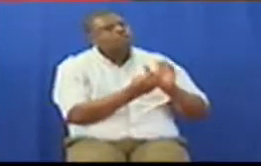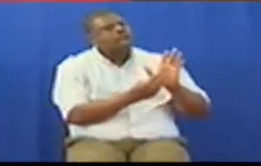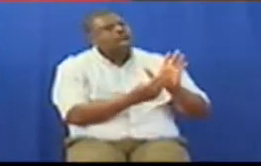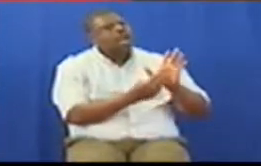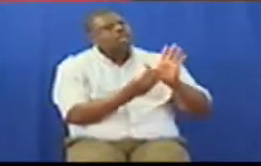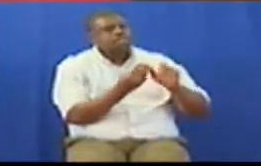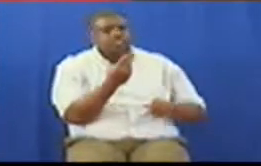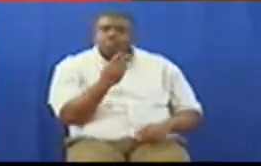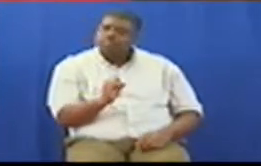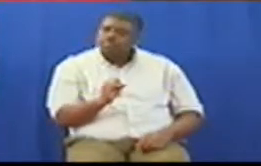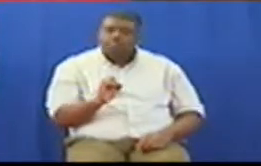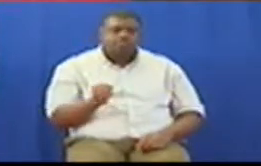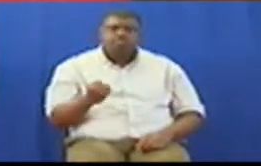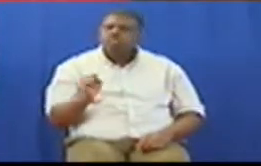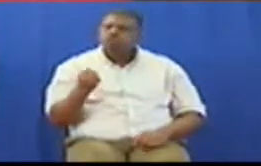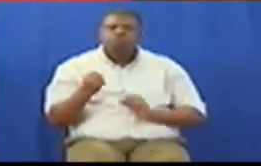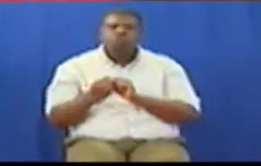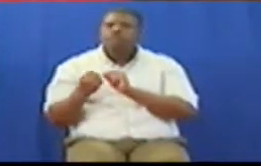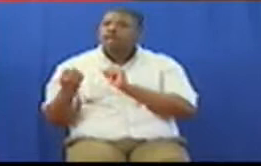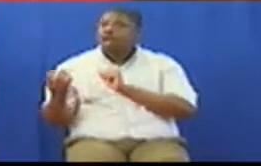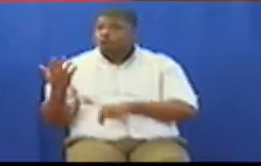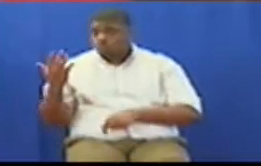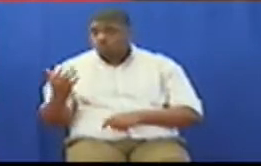iliua watu takriban milioni 15.